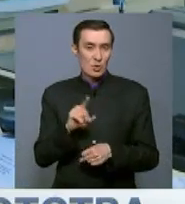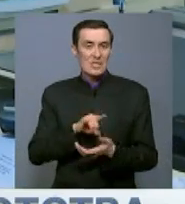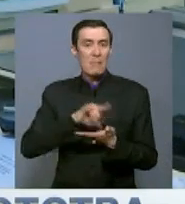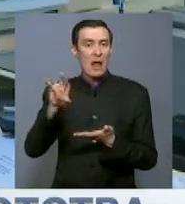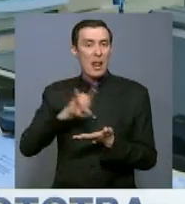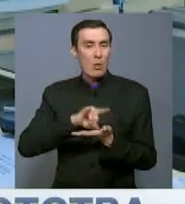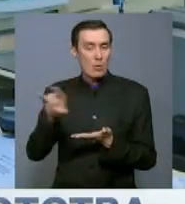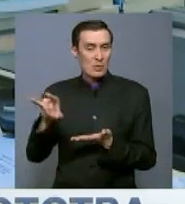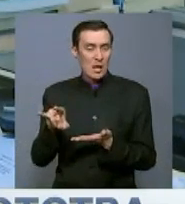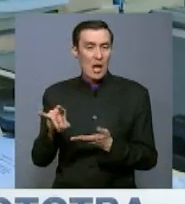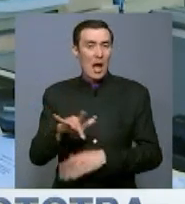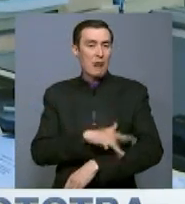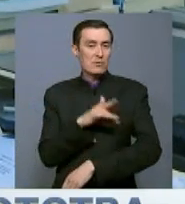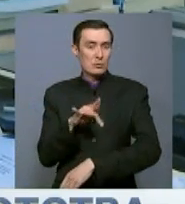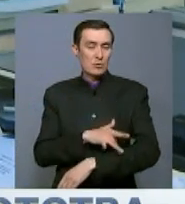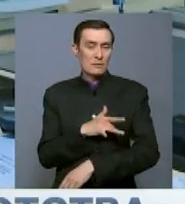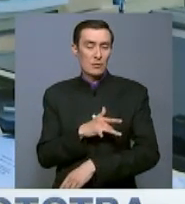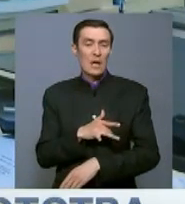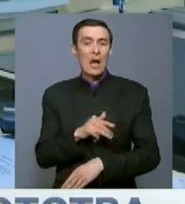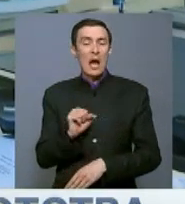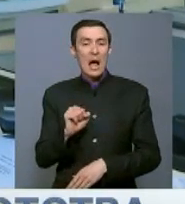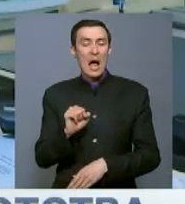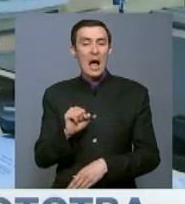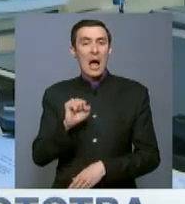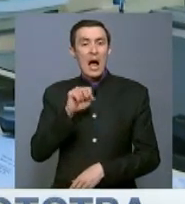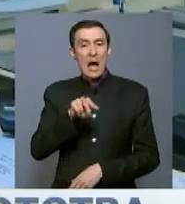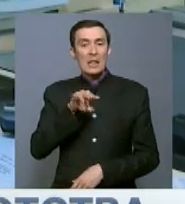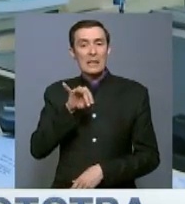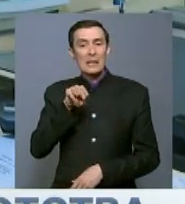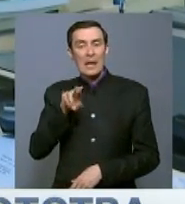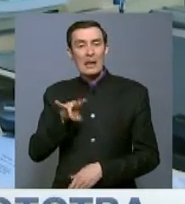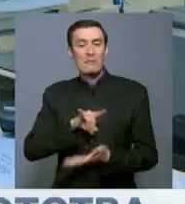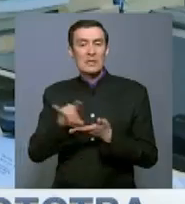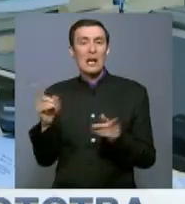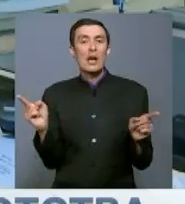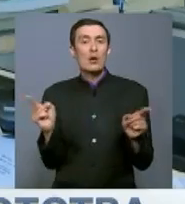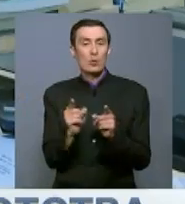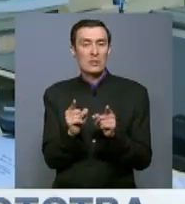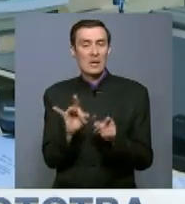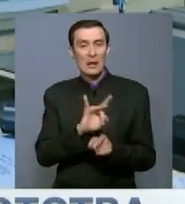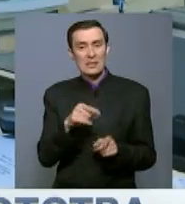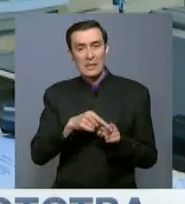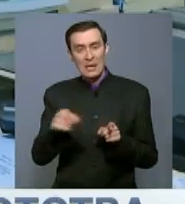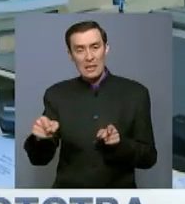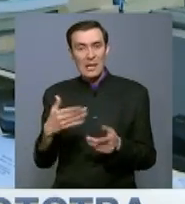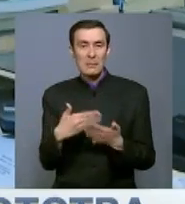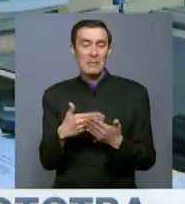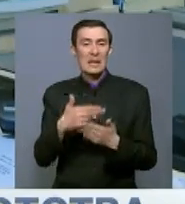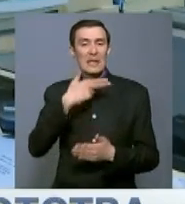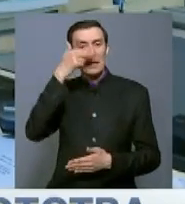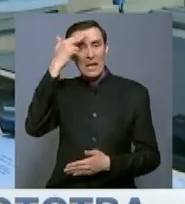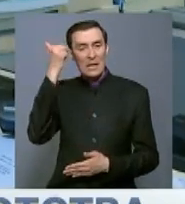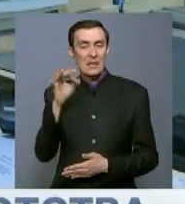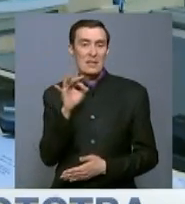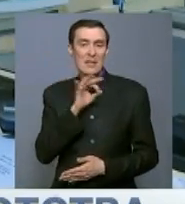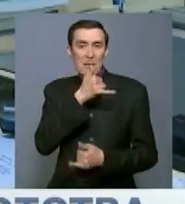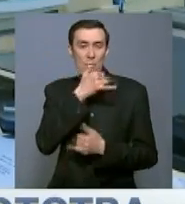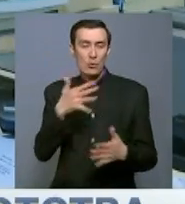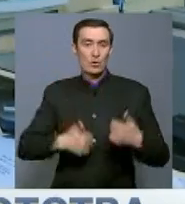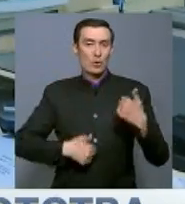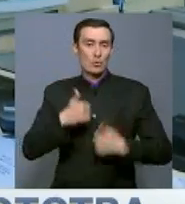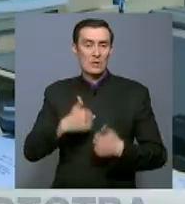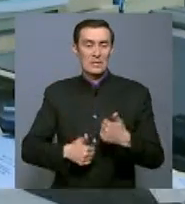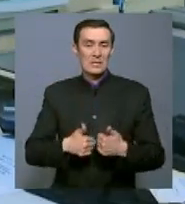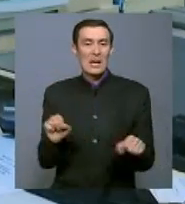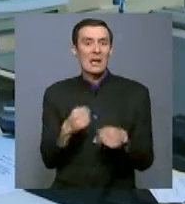самолеты «Этихад» обслуживают эти маршруты. «Алиталия» же выполняет полеты на короткие расстояния, например, по Италии, где не выдерживает конкуренции